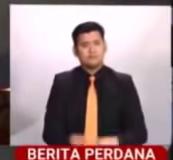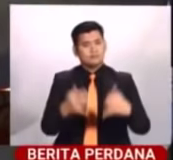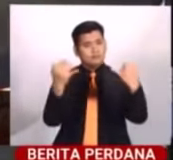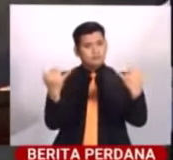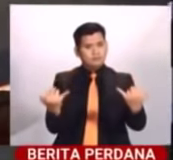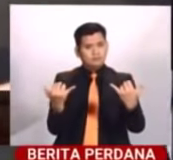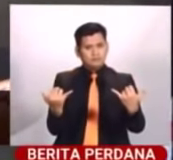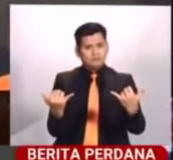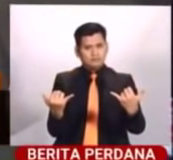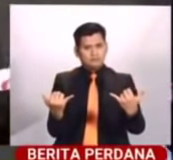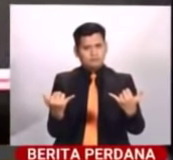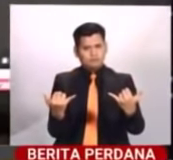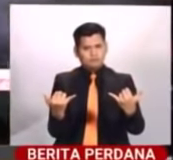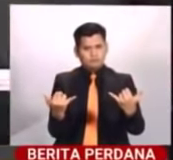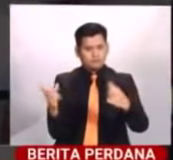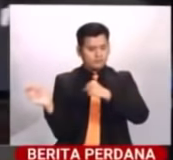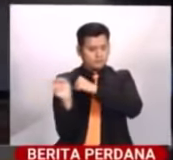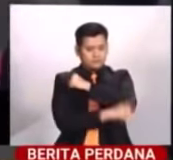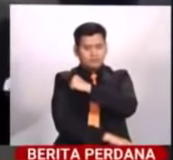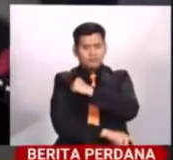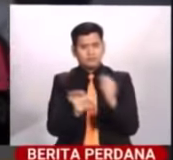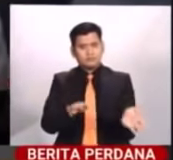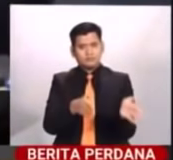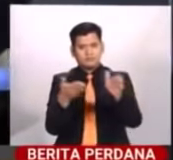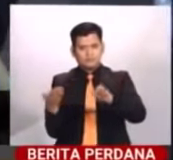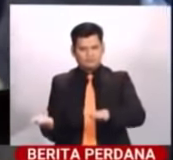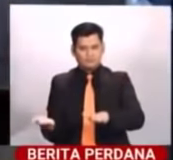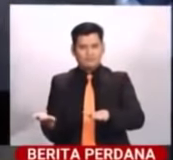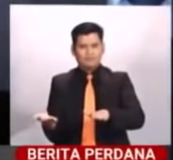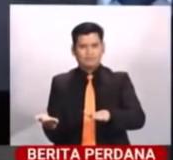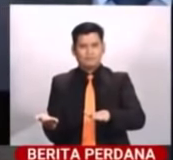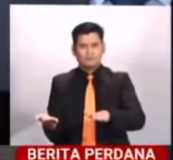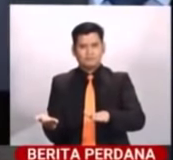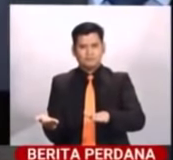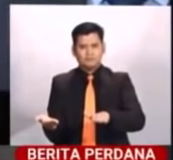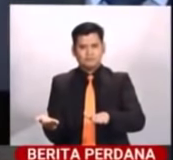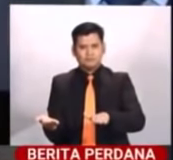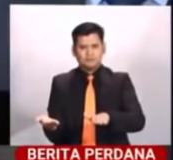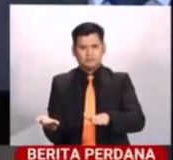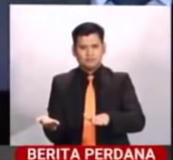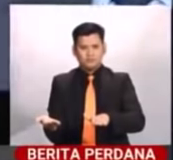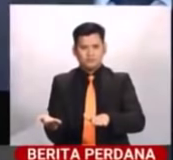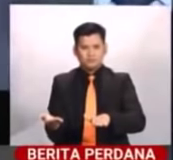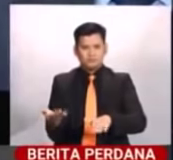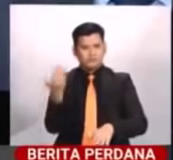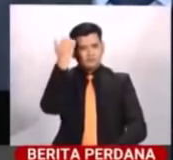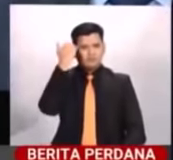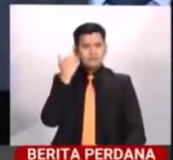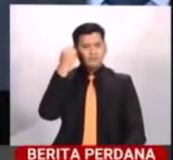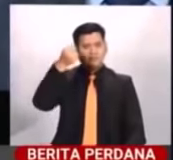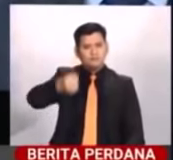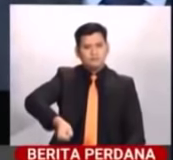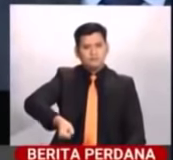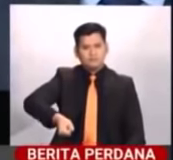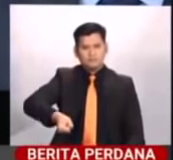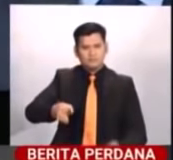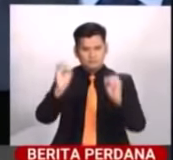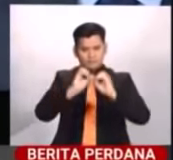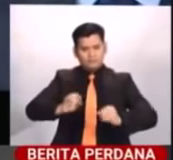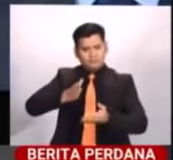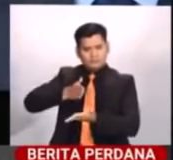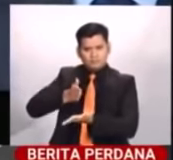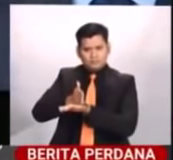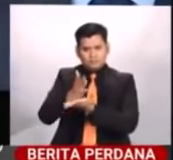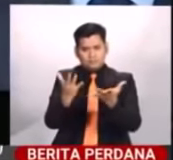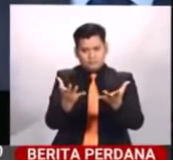Sekarang ini hukuman mati mandatory, iaitu hakim tidak ada hak